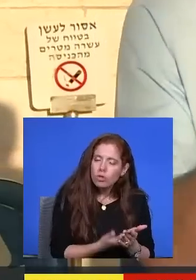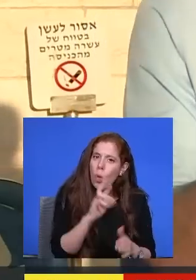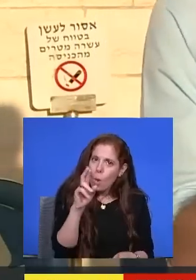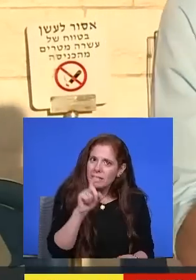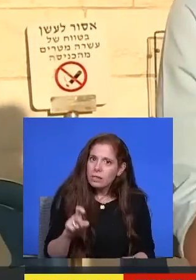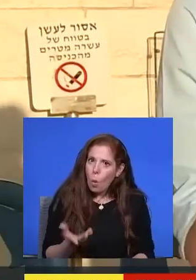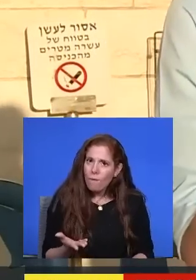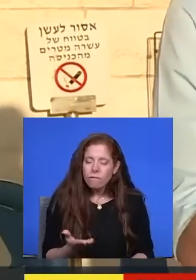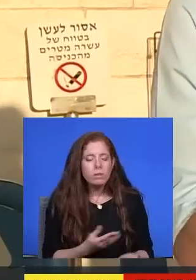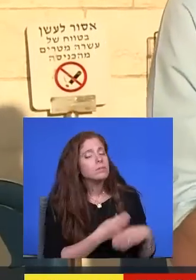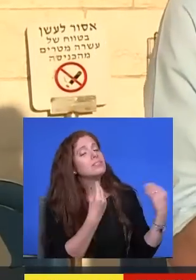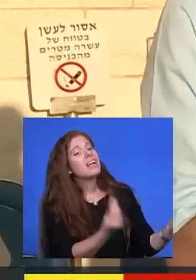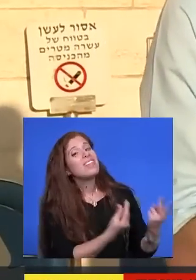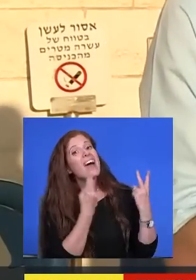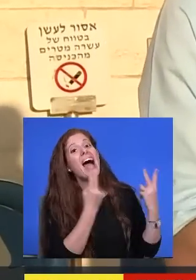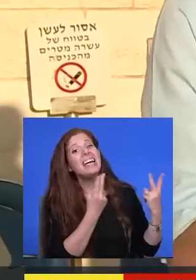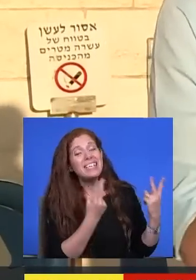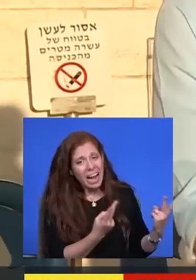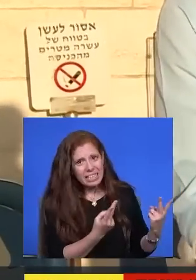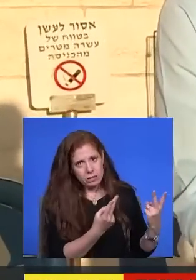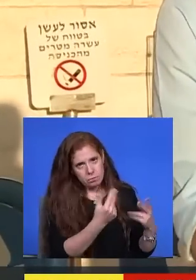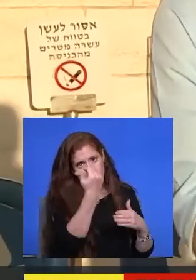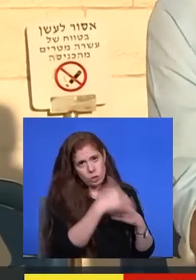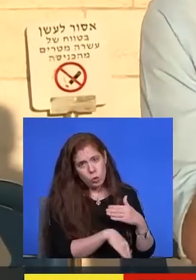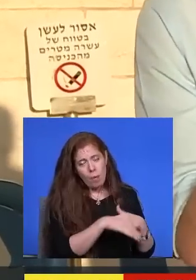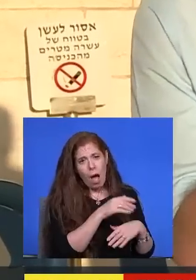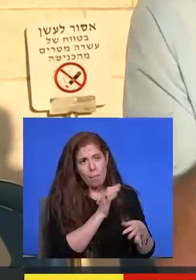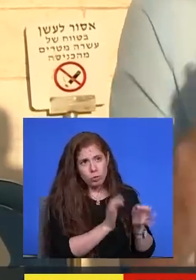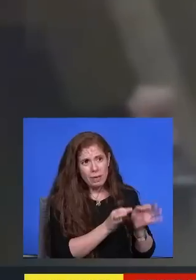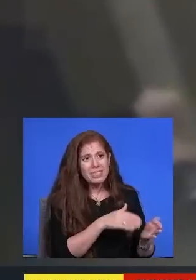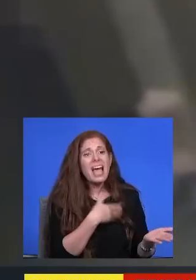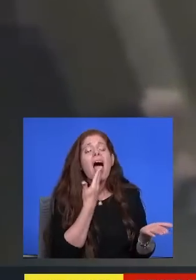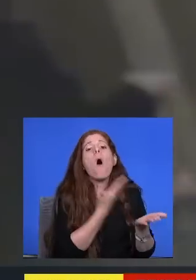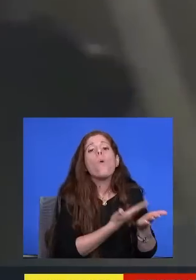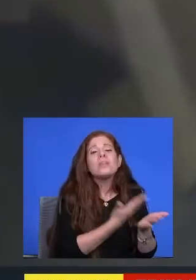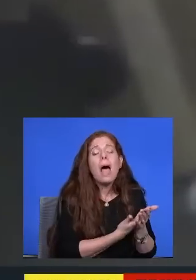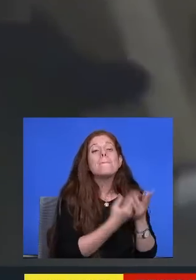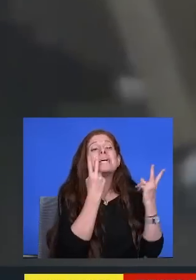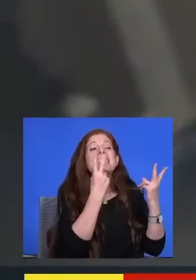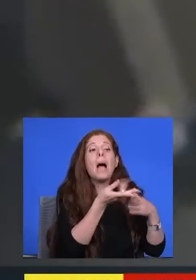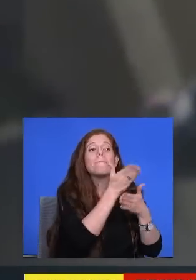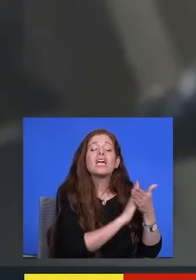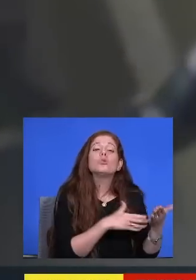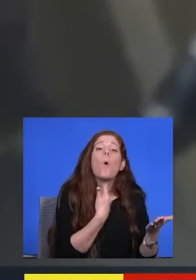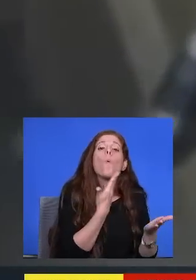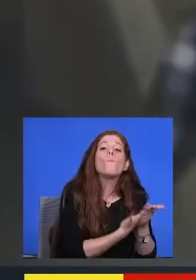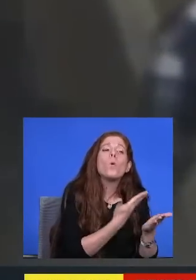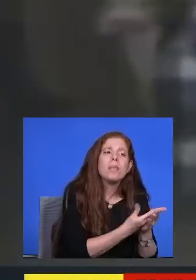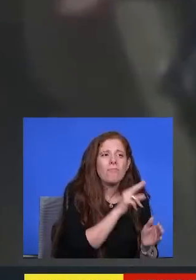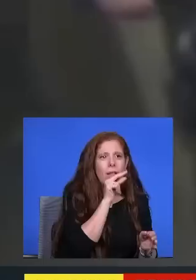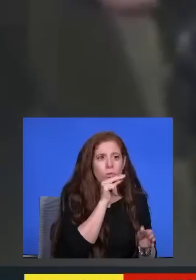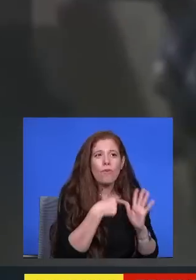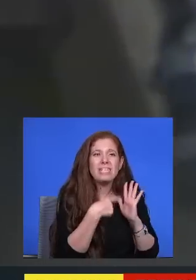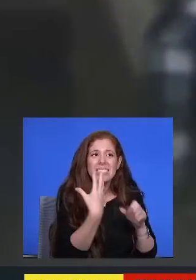הדבר העיקרי שהם נשארים איתו בסיומו של המשפט הזה. ההודעה של זדורוב, בעיקר החלק שבו הוא מודה בפני המדובב, הצליחו להראות במהלך